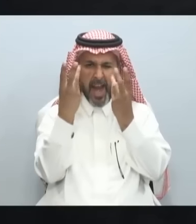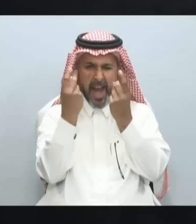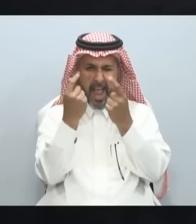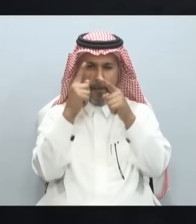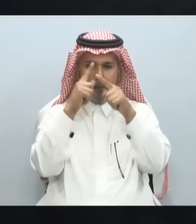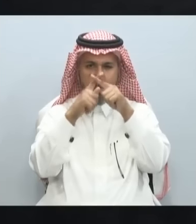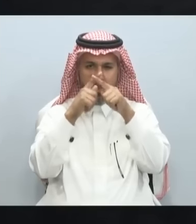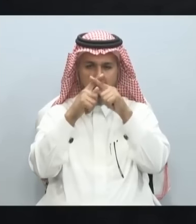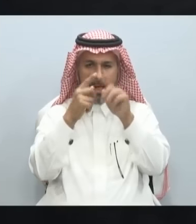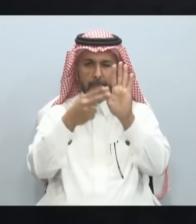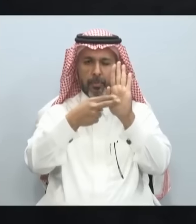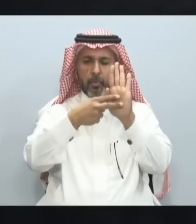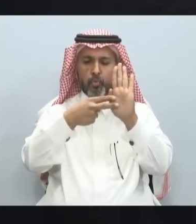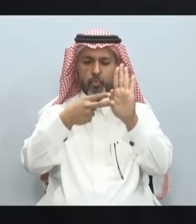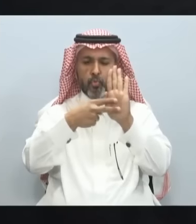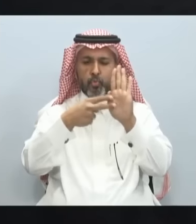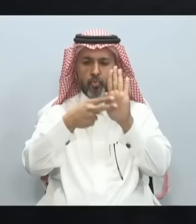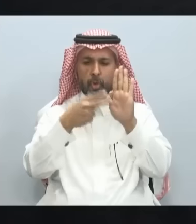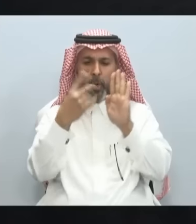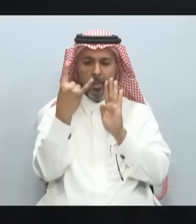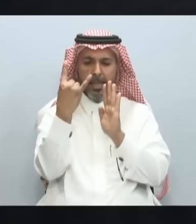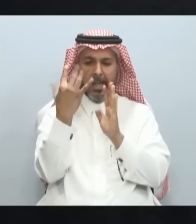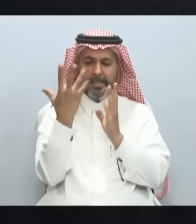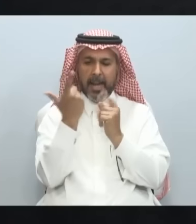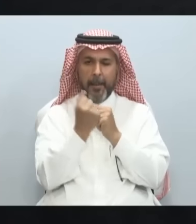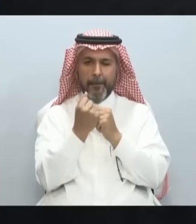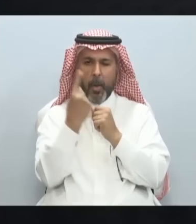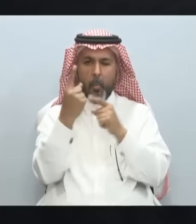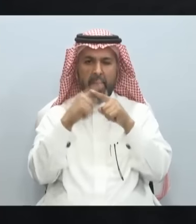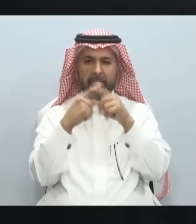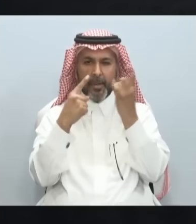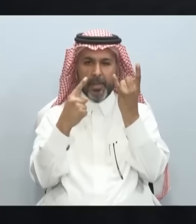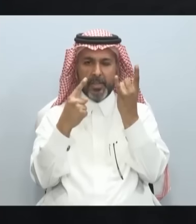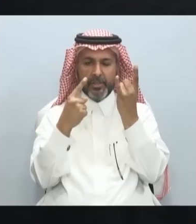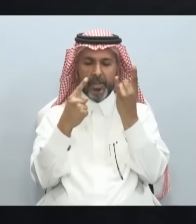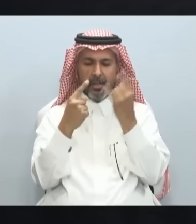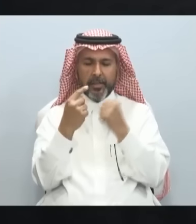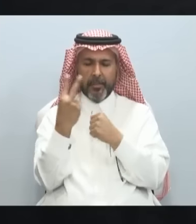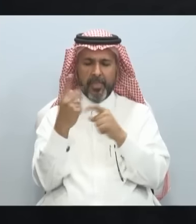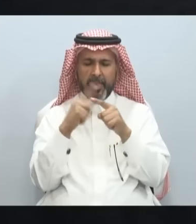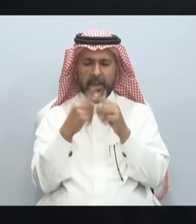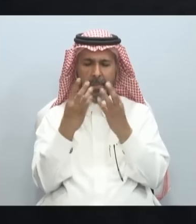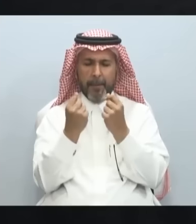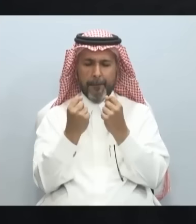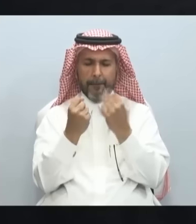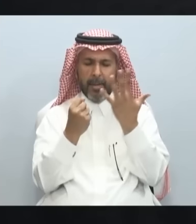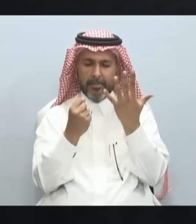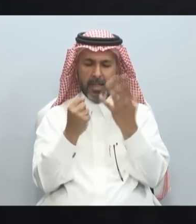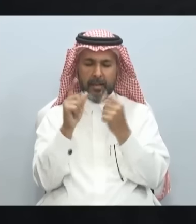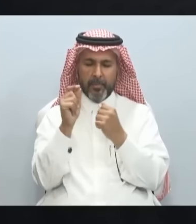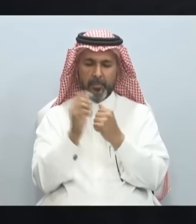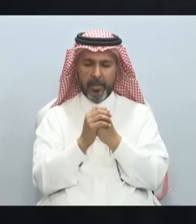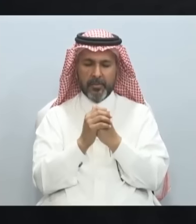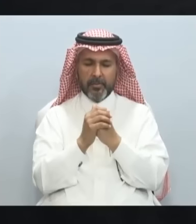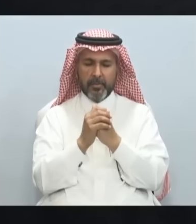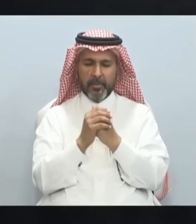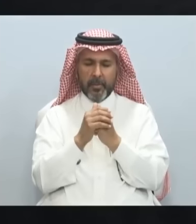10 اذا ابن البنات واحد ضرب عشره اثنان ضرب خمسه